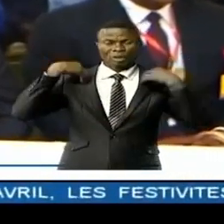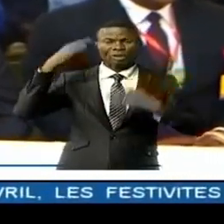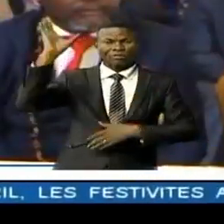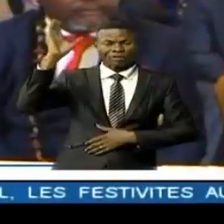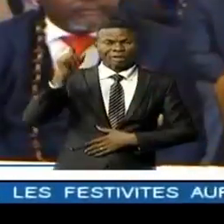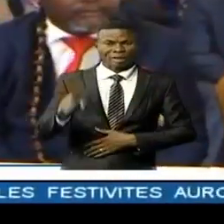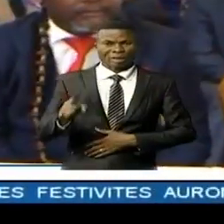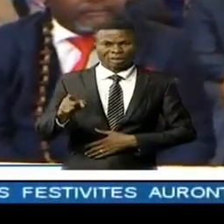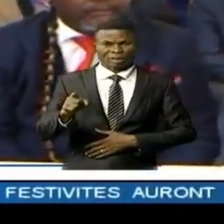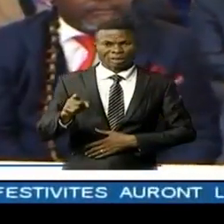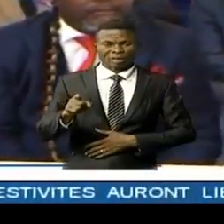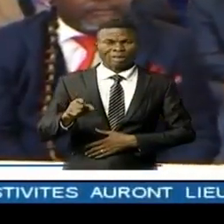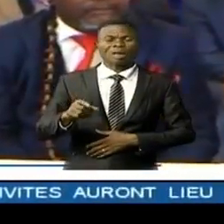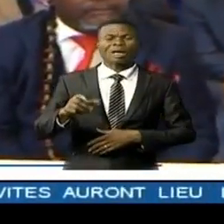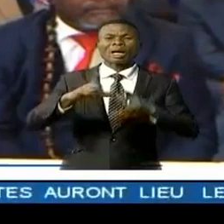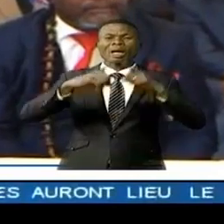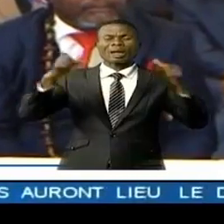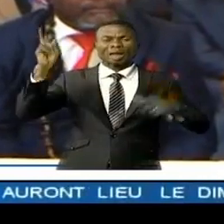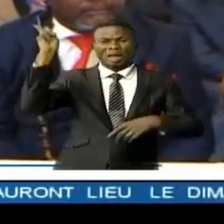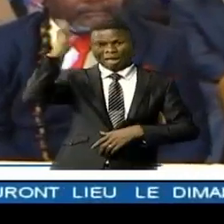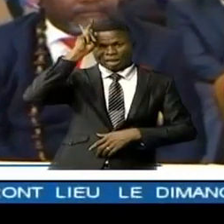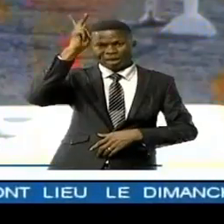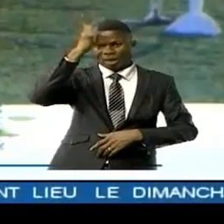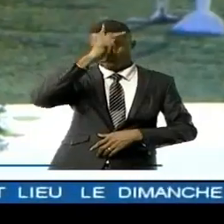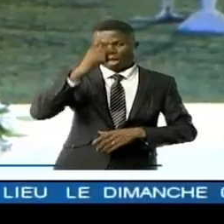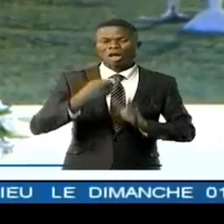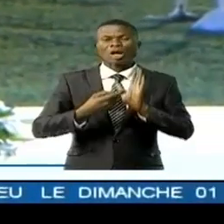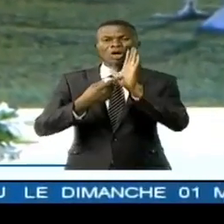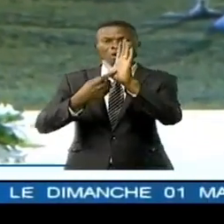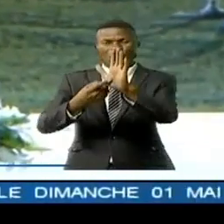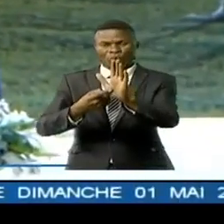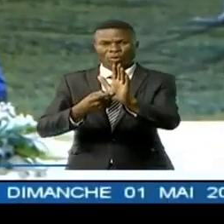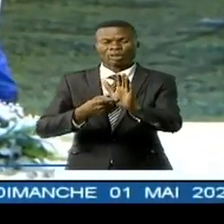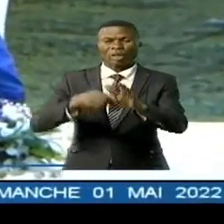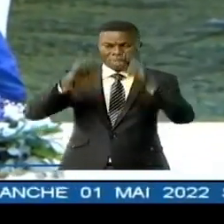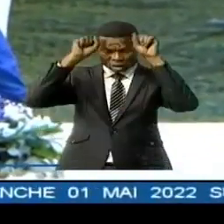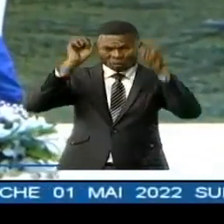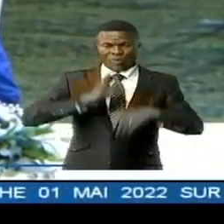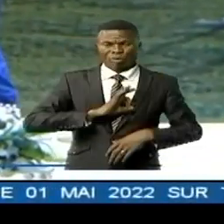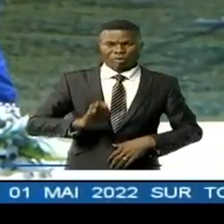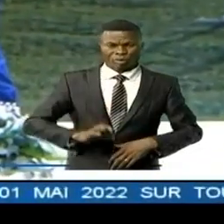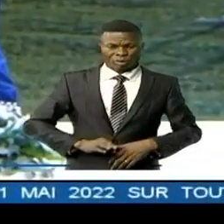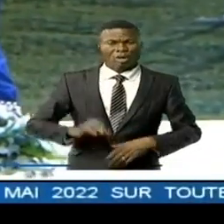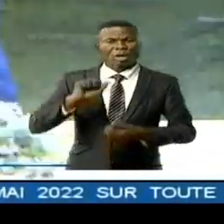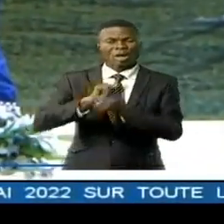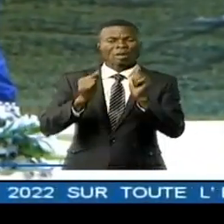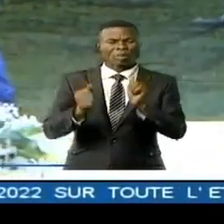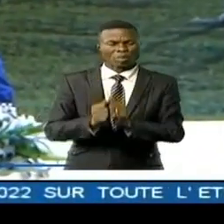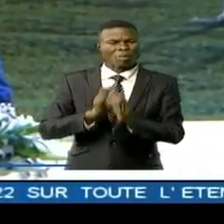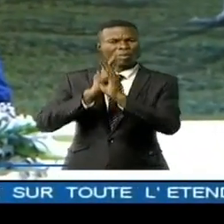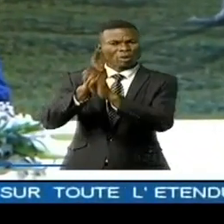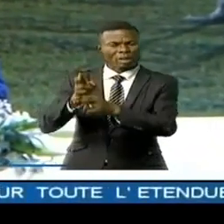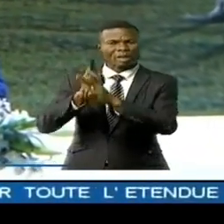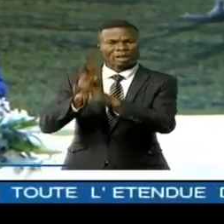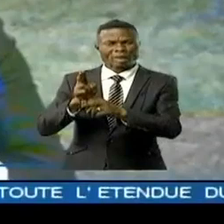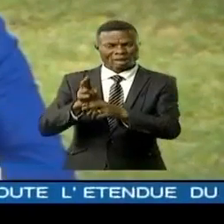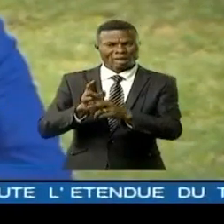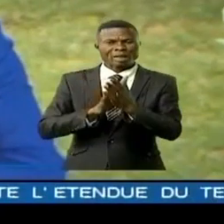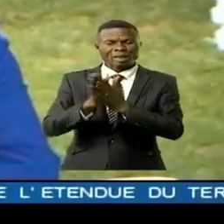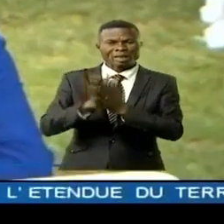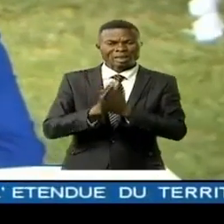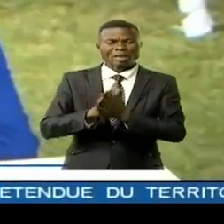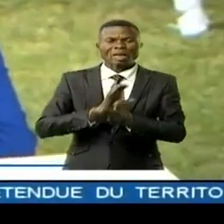de l'espace grand catag à en présenter au chef de l'état leurs doléances relatives au comportement